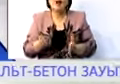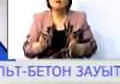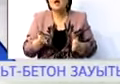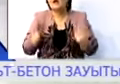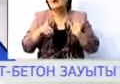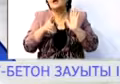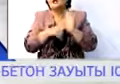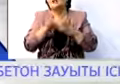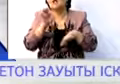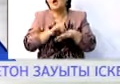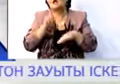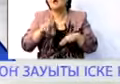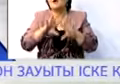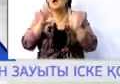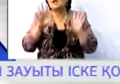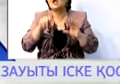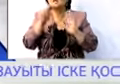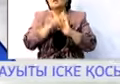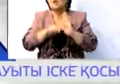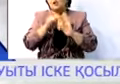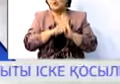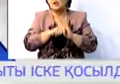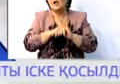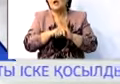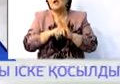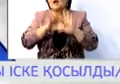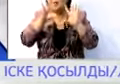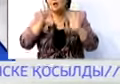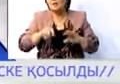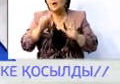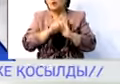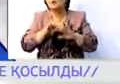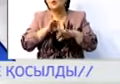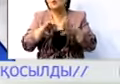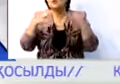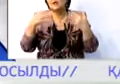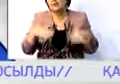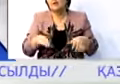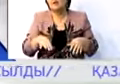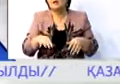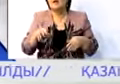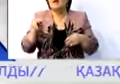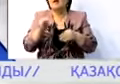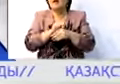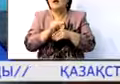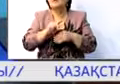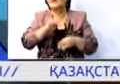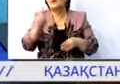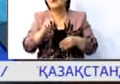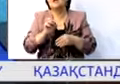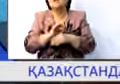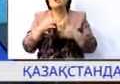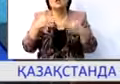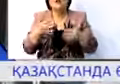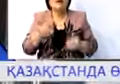Қалған 7 науқас жалпы тексеруден, аппараттық тексерулерден өткізіліп, амбулаториялық емге шығарылды.